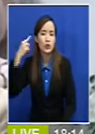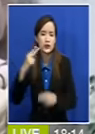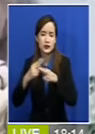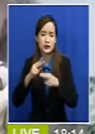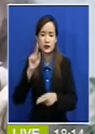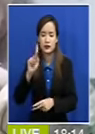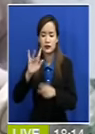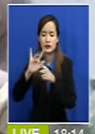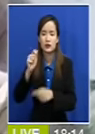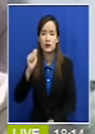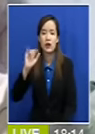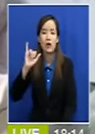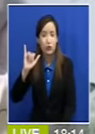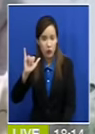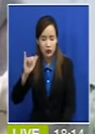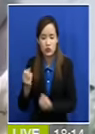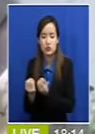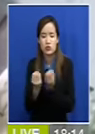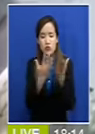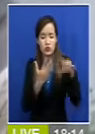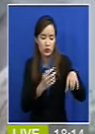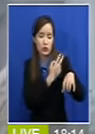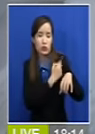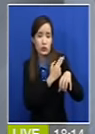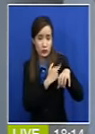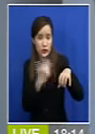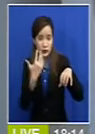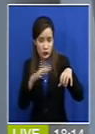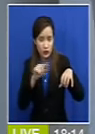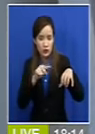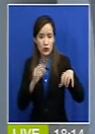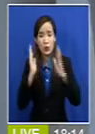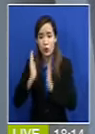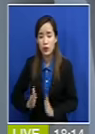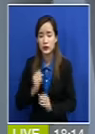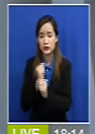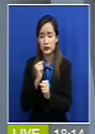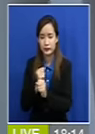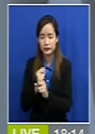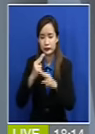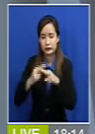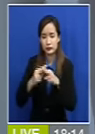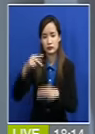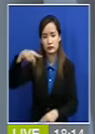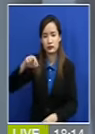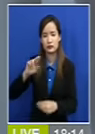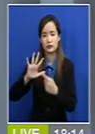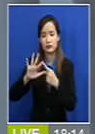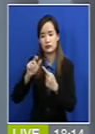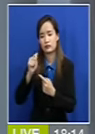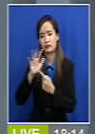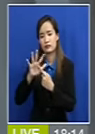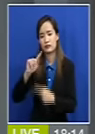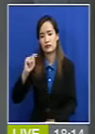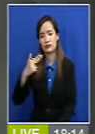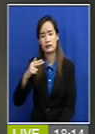าติก็นำส่งโรงพยาบาลสมเด็จพระยุพราชเดชอุดมผู้ก่อเหตุคือนายพระอาทิตย์รวมธรรมอายุ29ปี